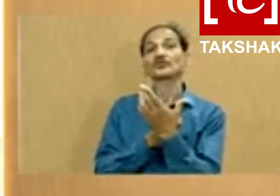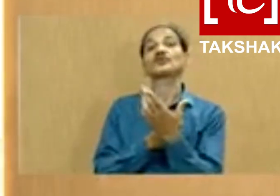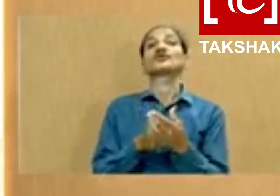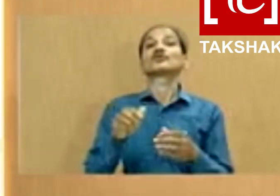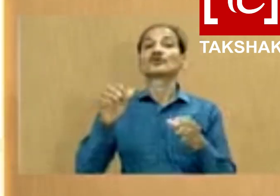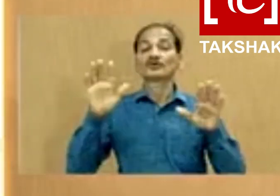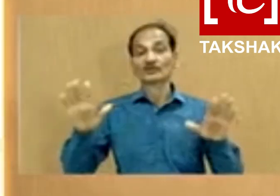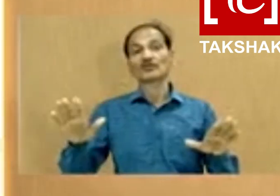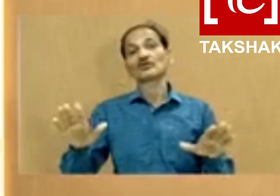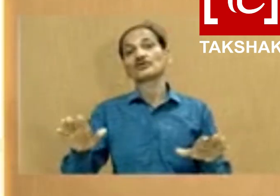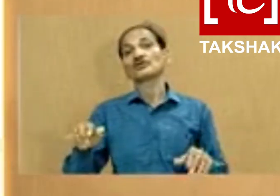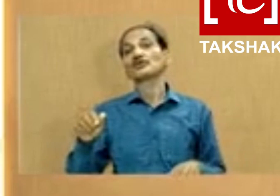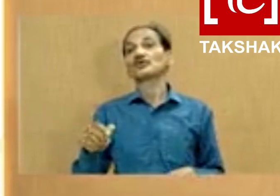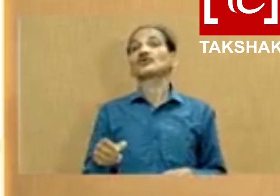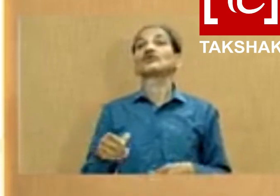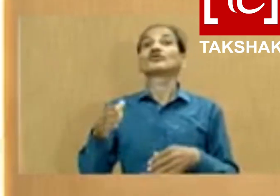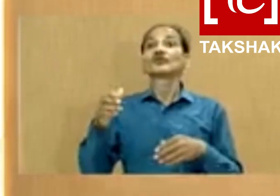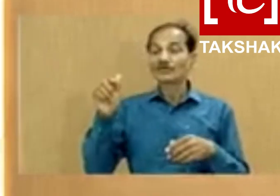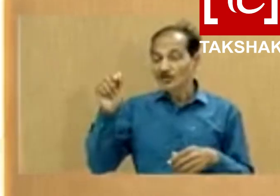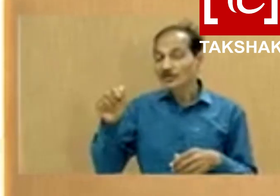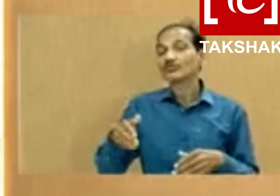ବନବାସର ଏକ ସ୍ୱତନ୍ତ୍ର ଅର୍ଥ ରହିଛି।